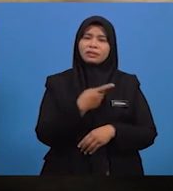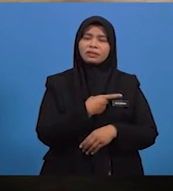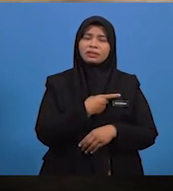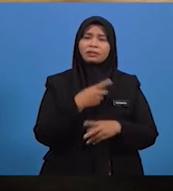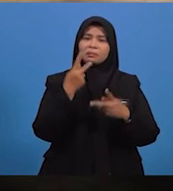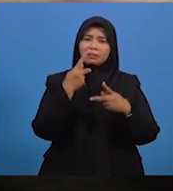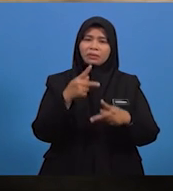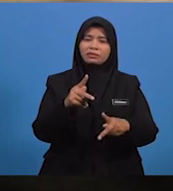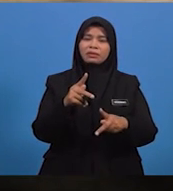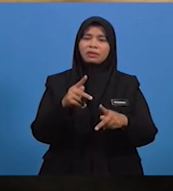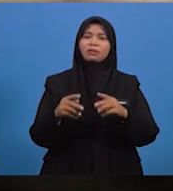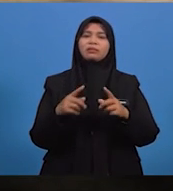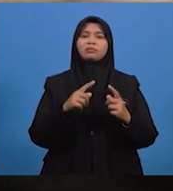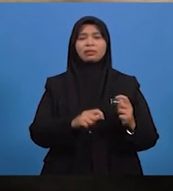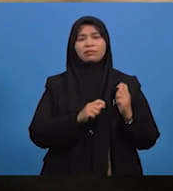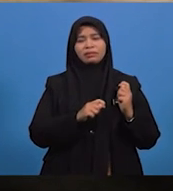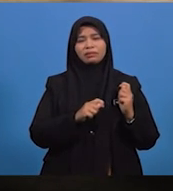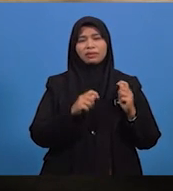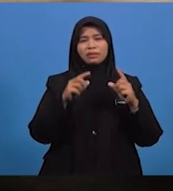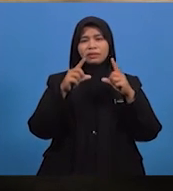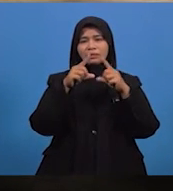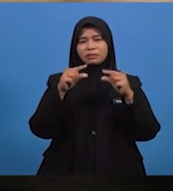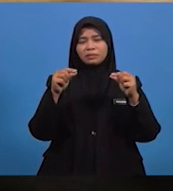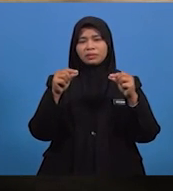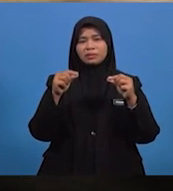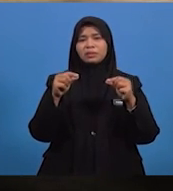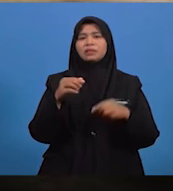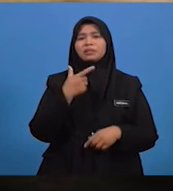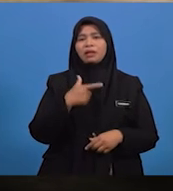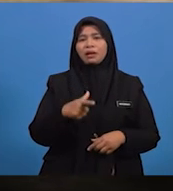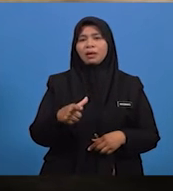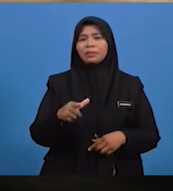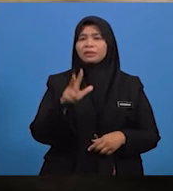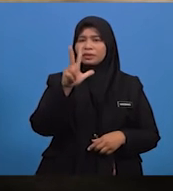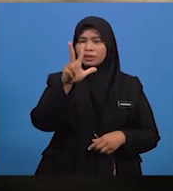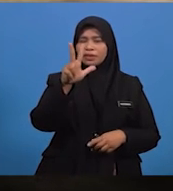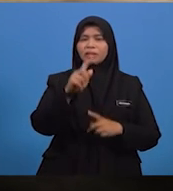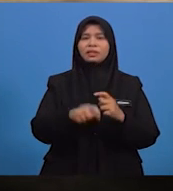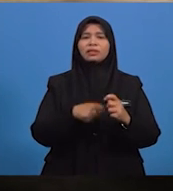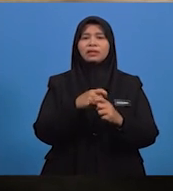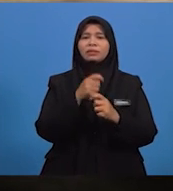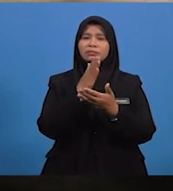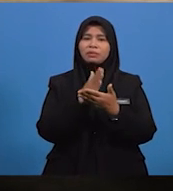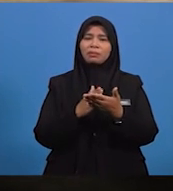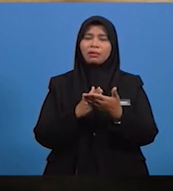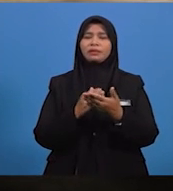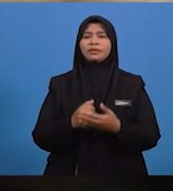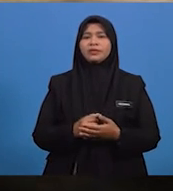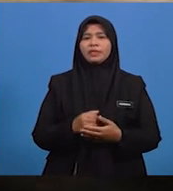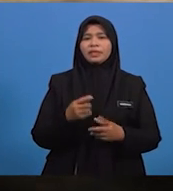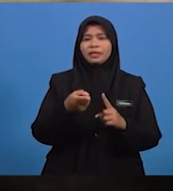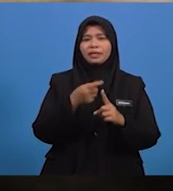Pemerintahan tentera Jepun di negara kita berlangsung selama kira-kira 3 tahun setengah, iaitu